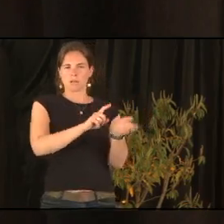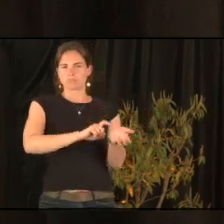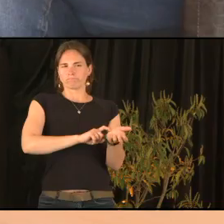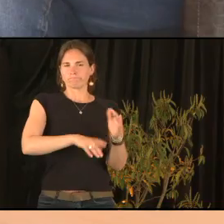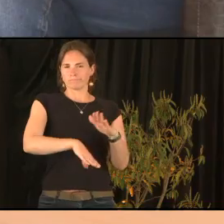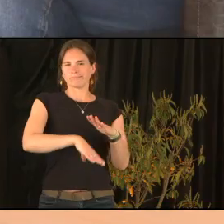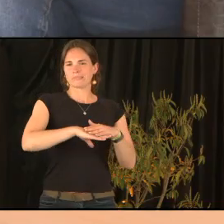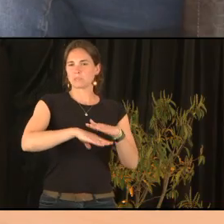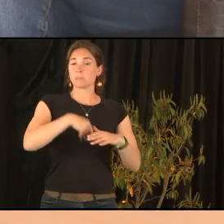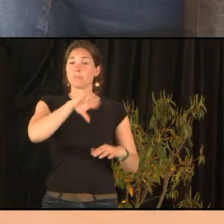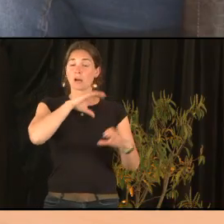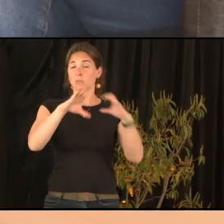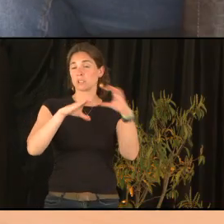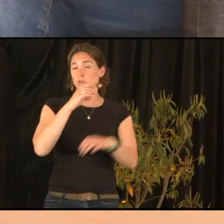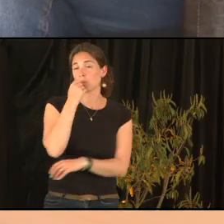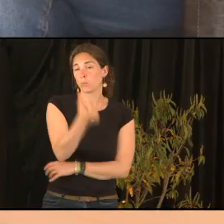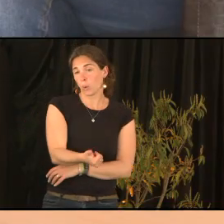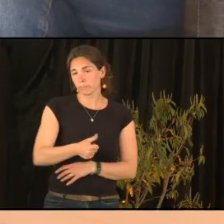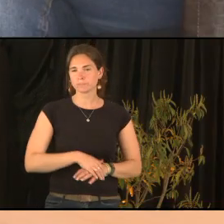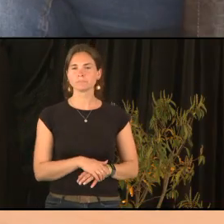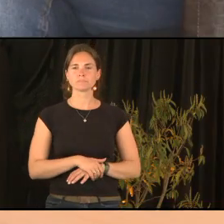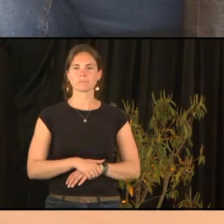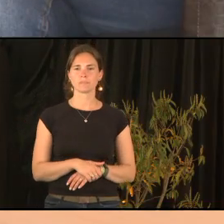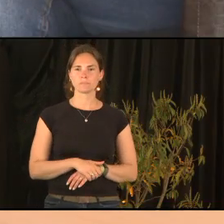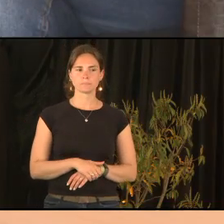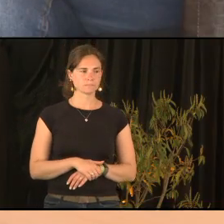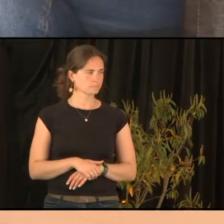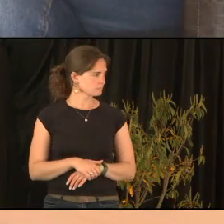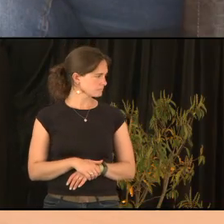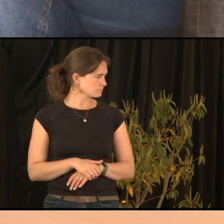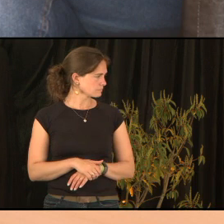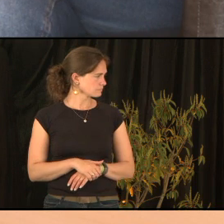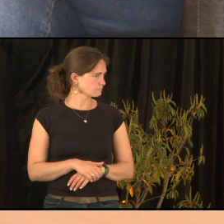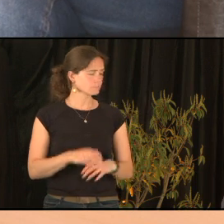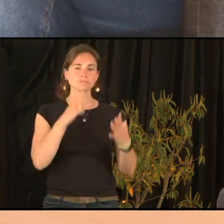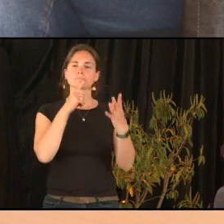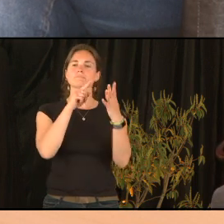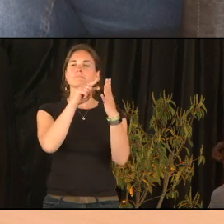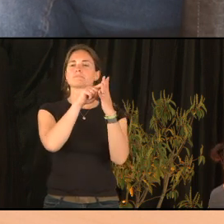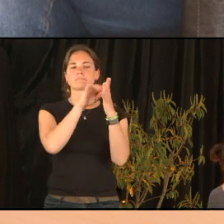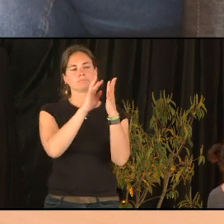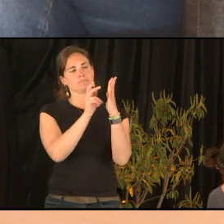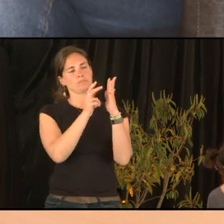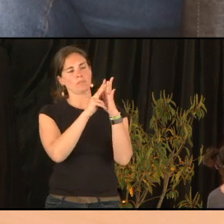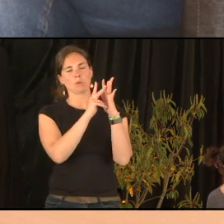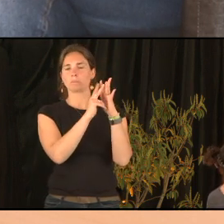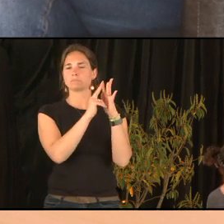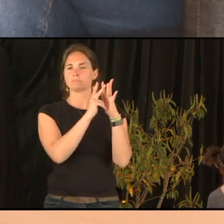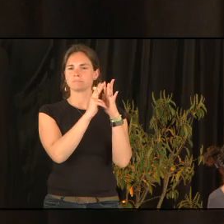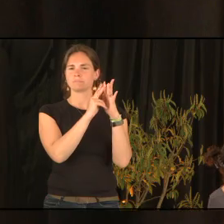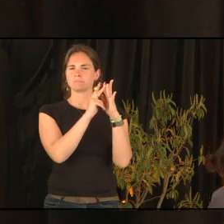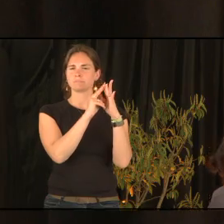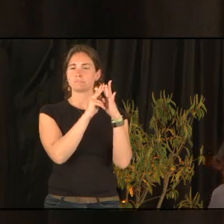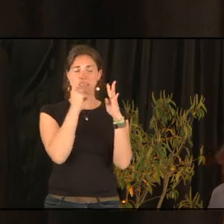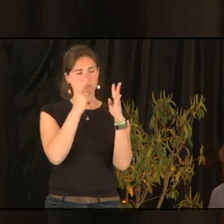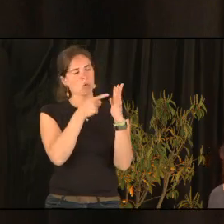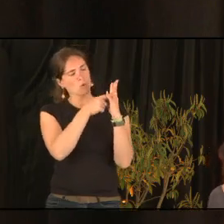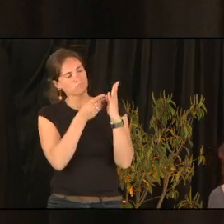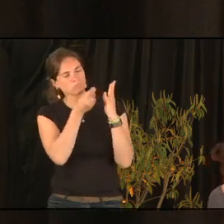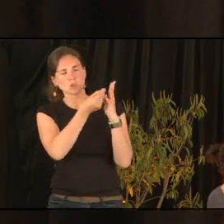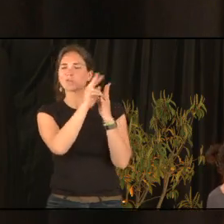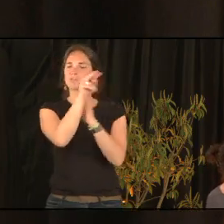de communication. Oui. Et Piotr et Grizzly se disent que quand même, il faut qu'ils voient le territoire. Donc en fait, avant